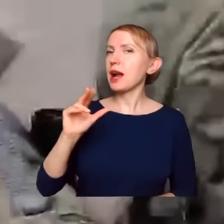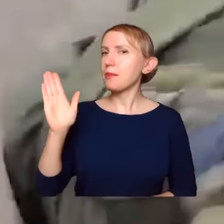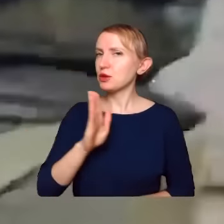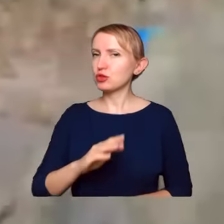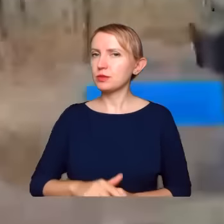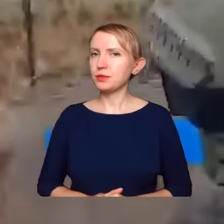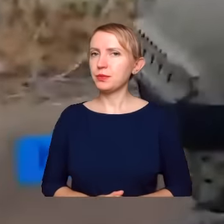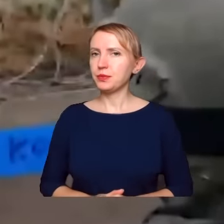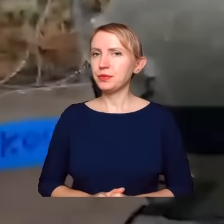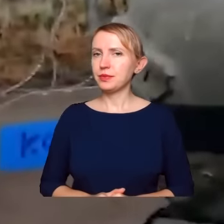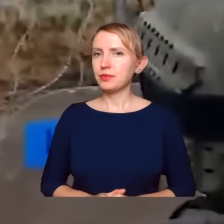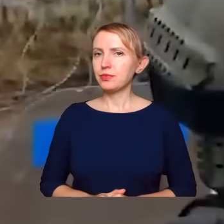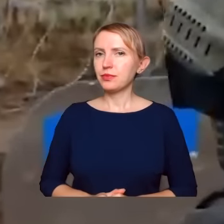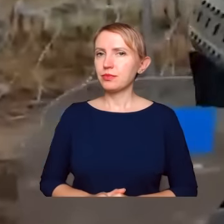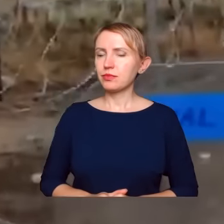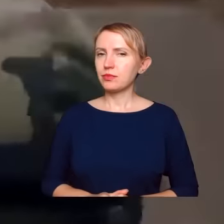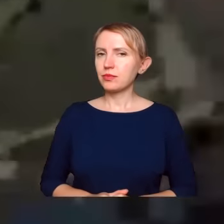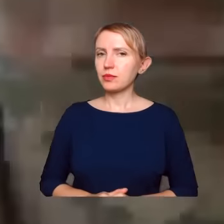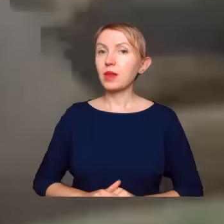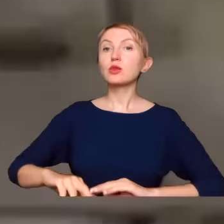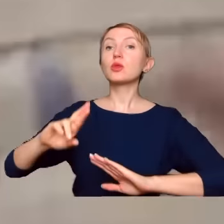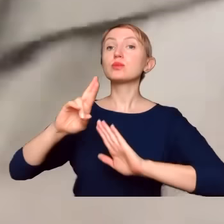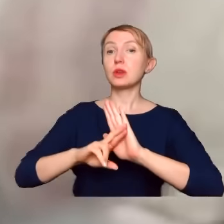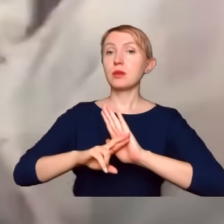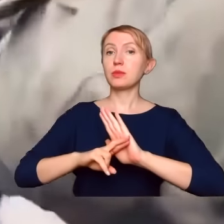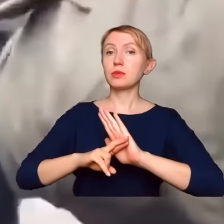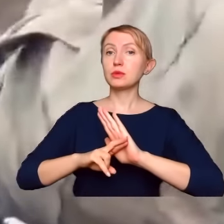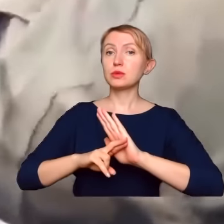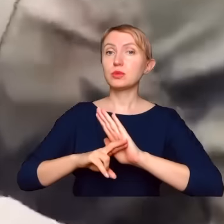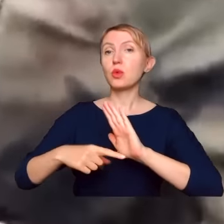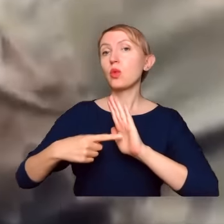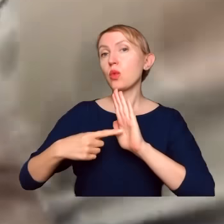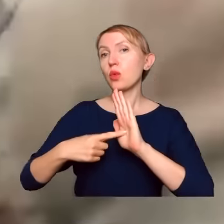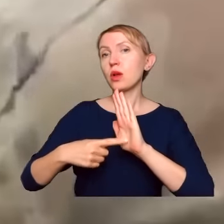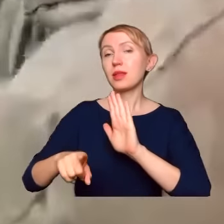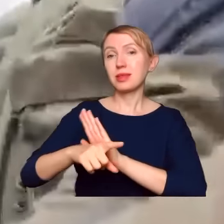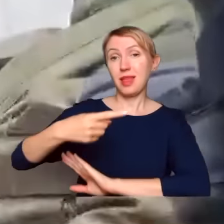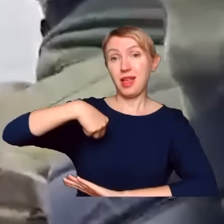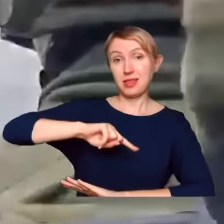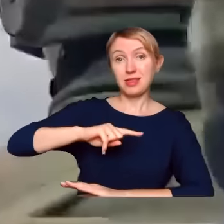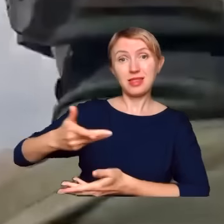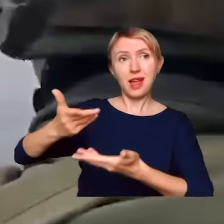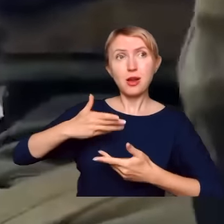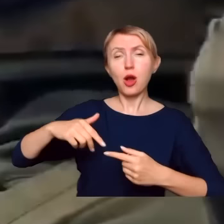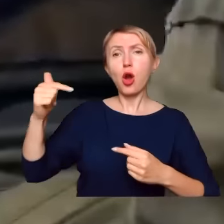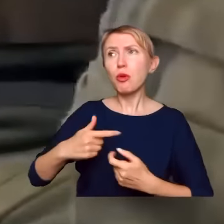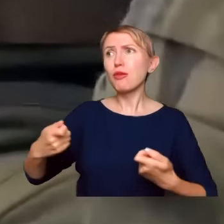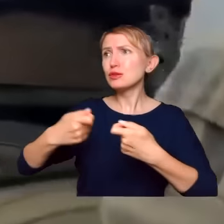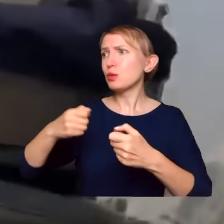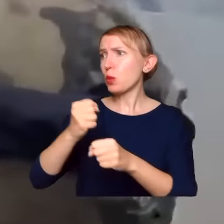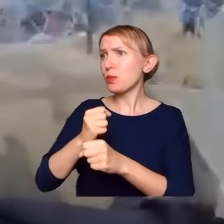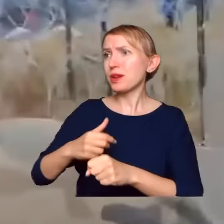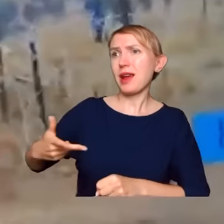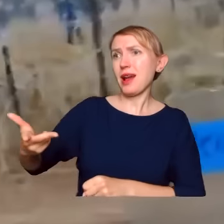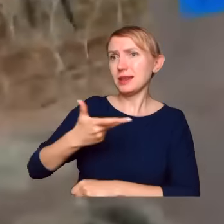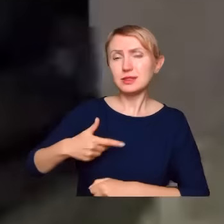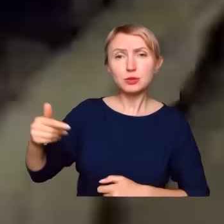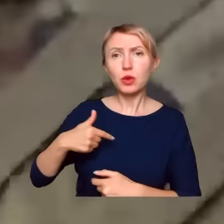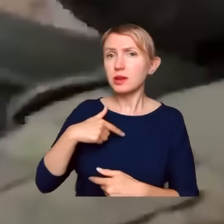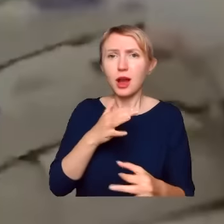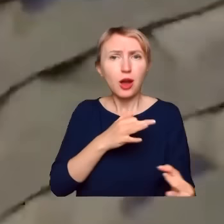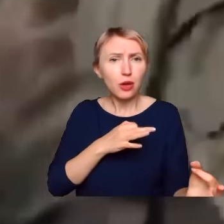Tutaj przepisy nakładają na nas obowiązek współpracy i byłem gotowy od samego